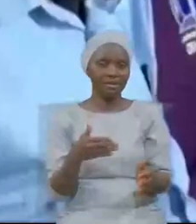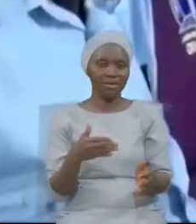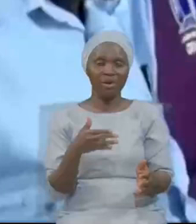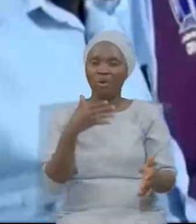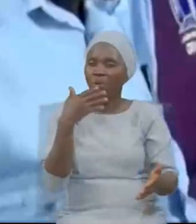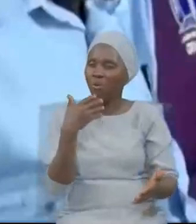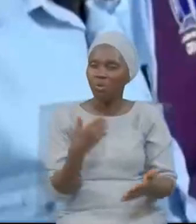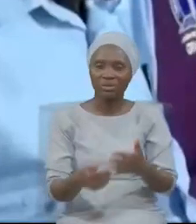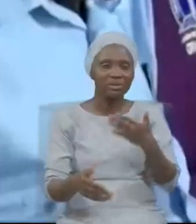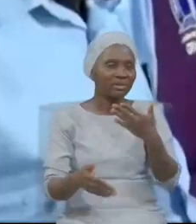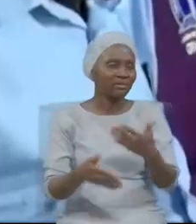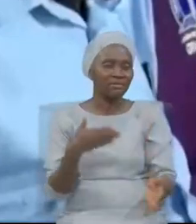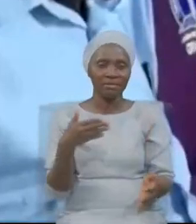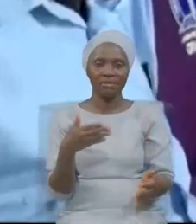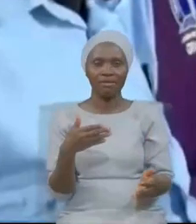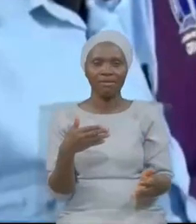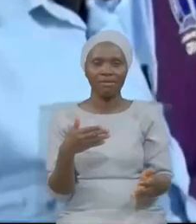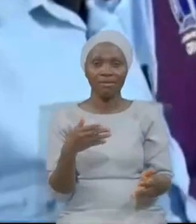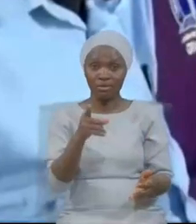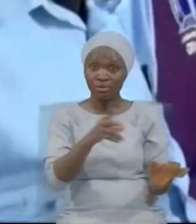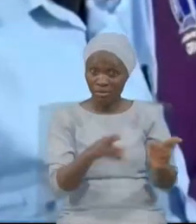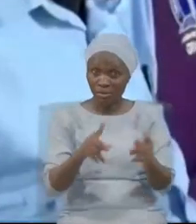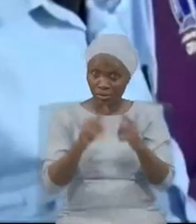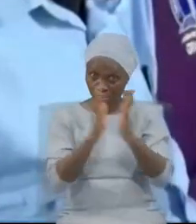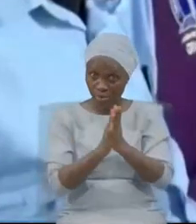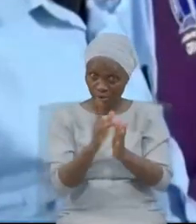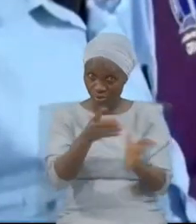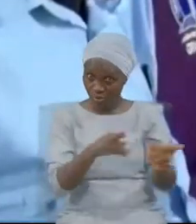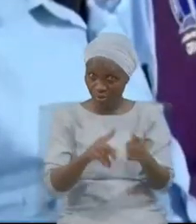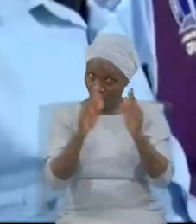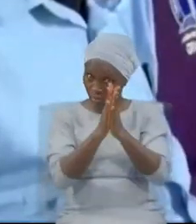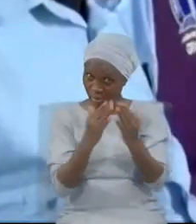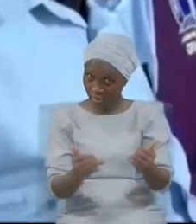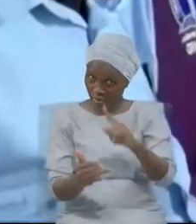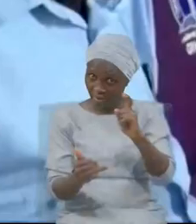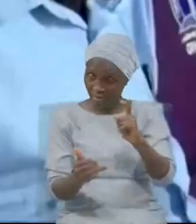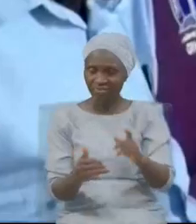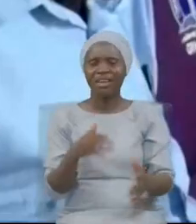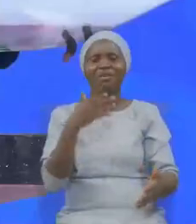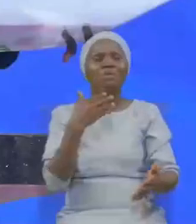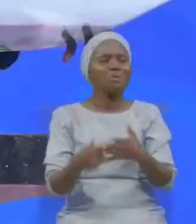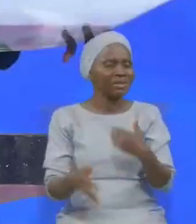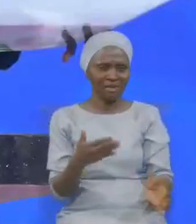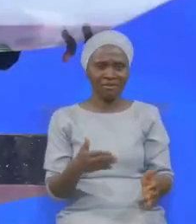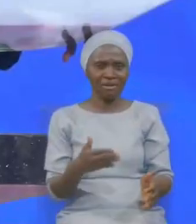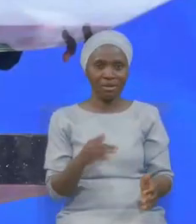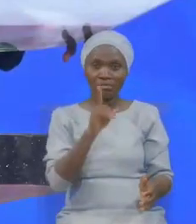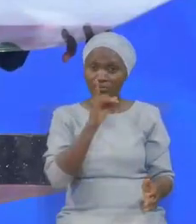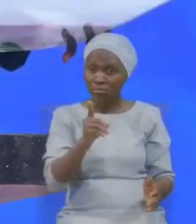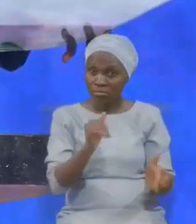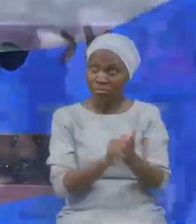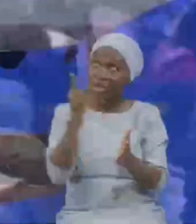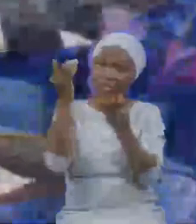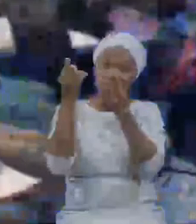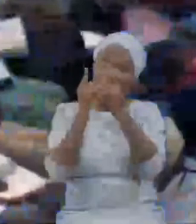ce que vous demanderez, êtes-vous prêt à prier? Ce que vous demanderez, est-ce que vous êtes sûr que